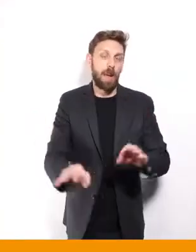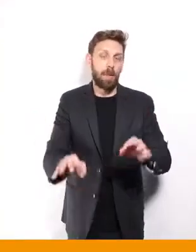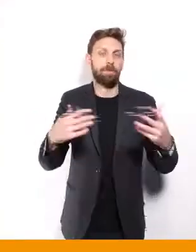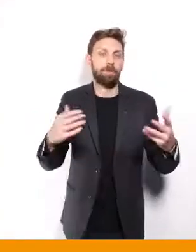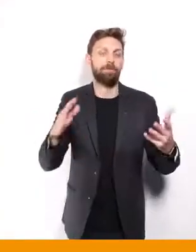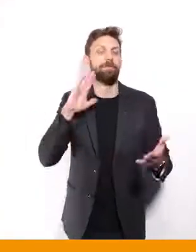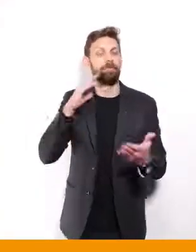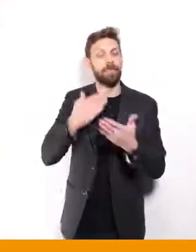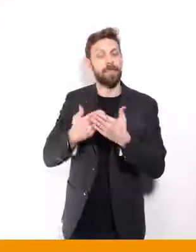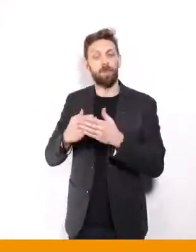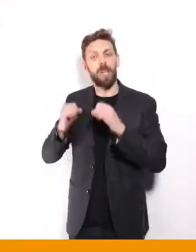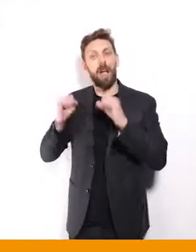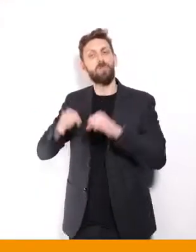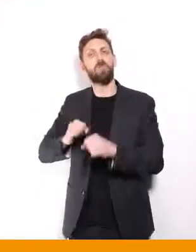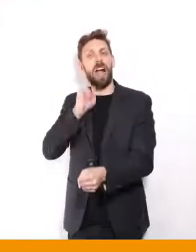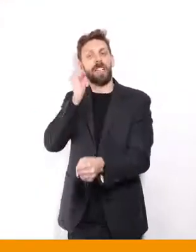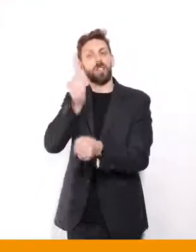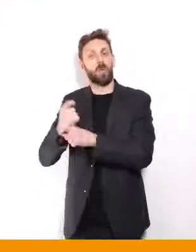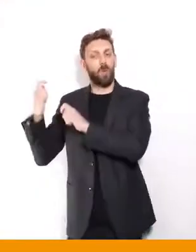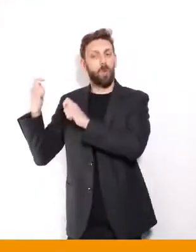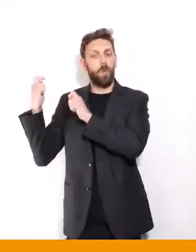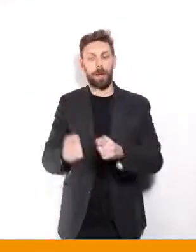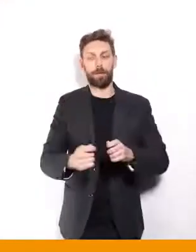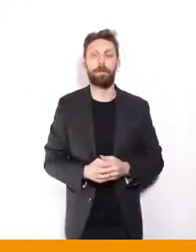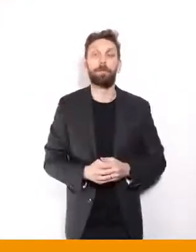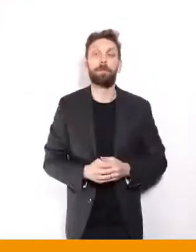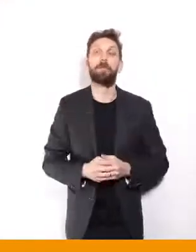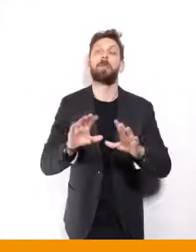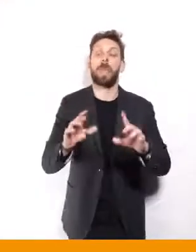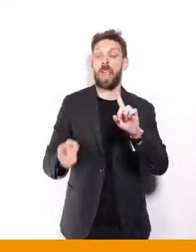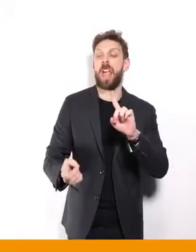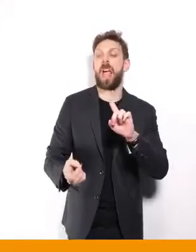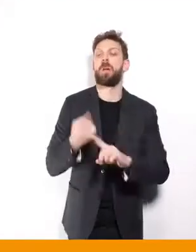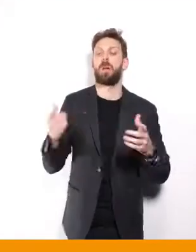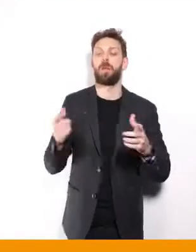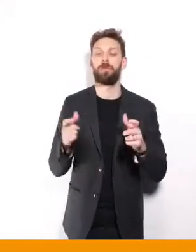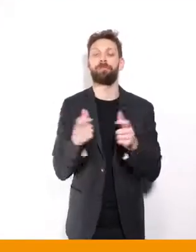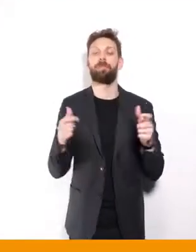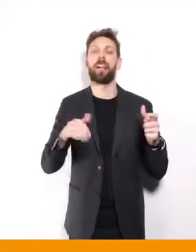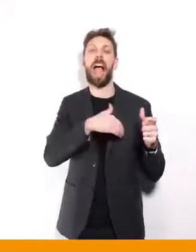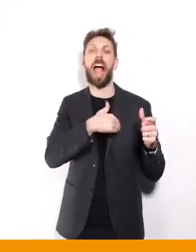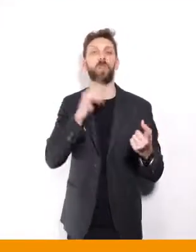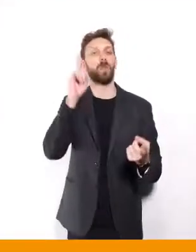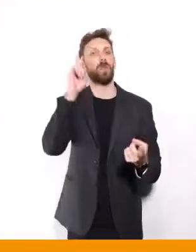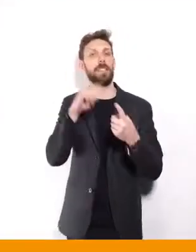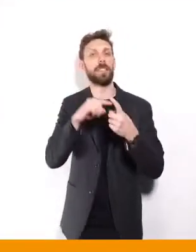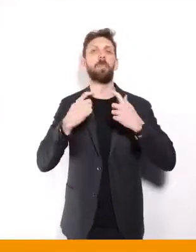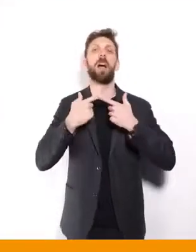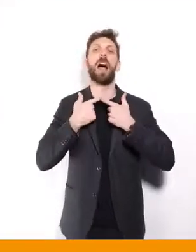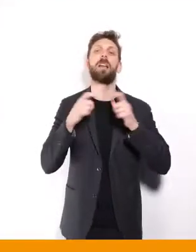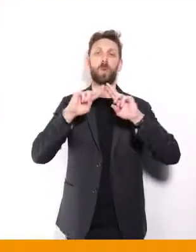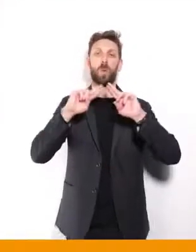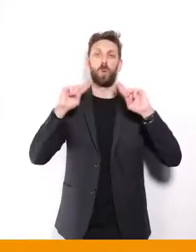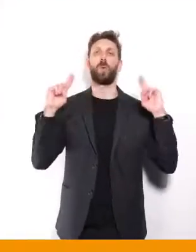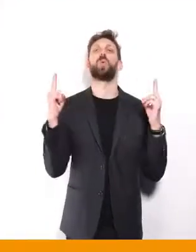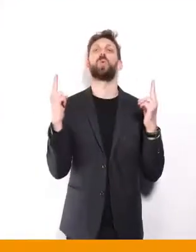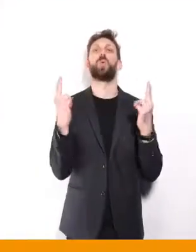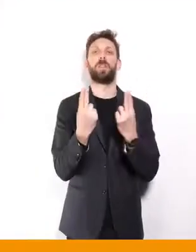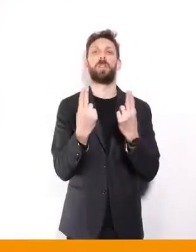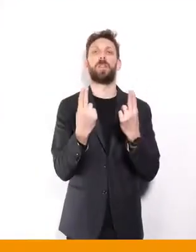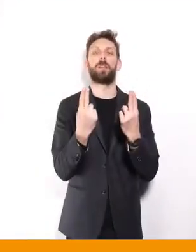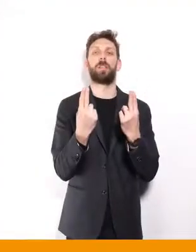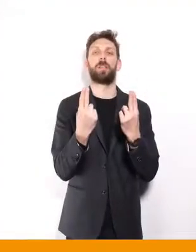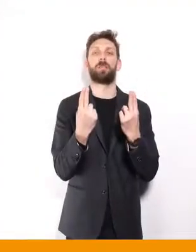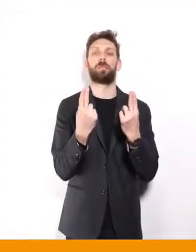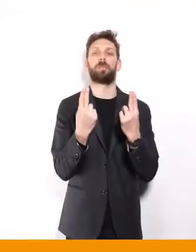mais ce qui est certain, c'est que cette agence de l'accessibilité universelle serait adossée à un point qui nous